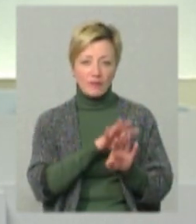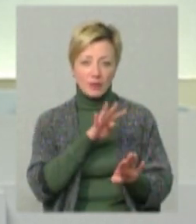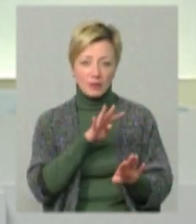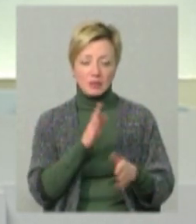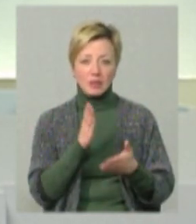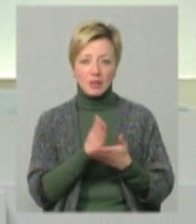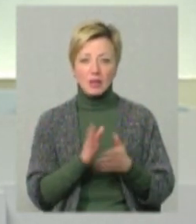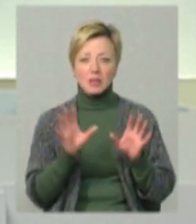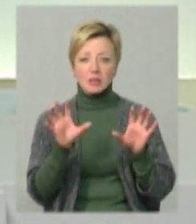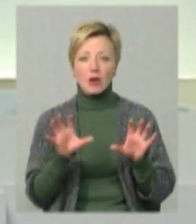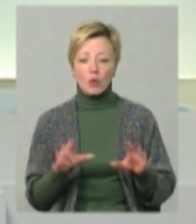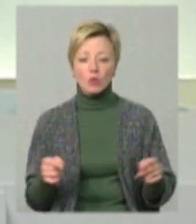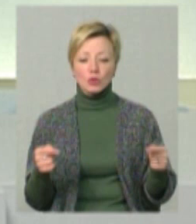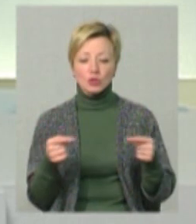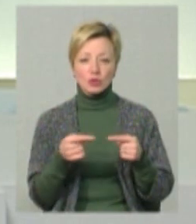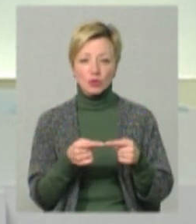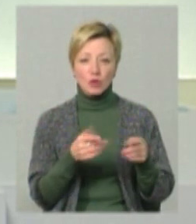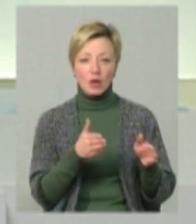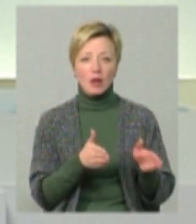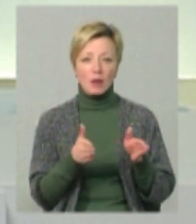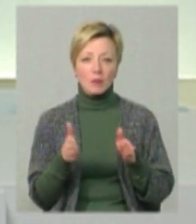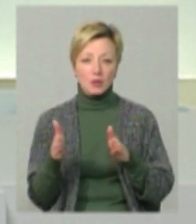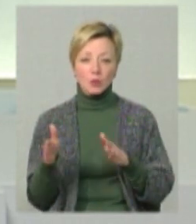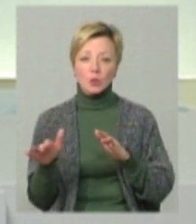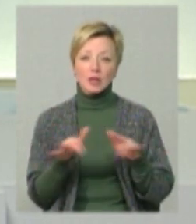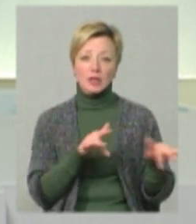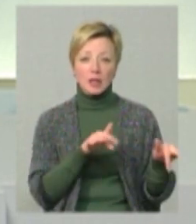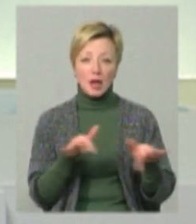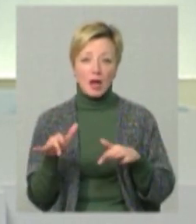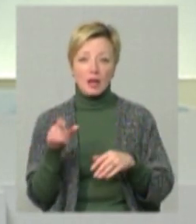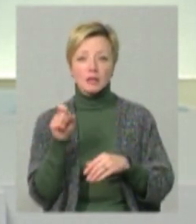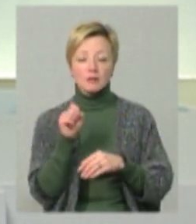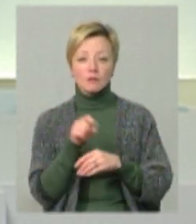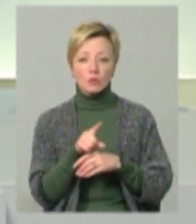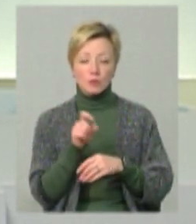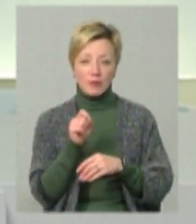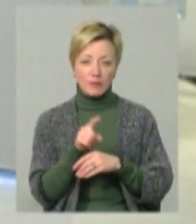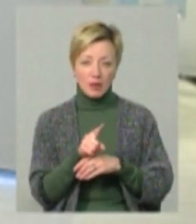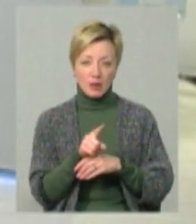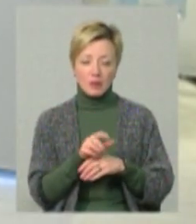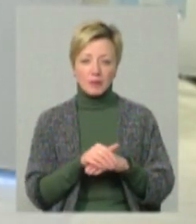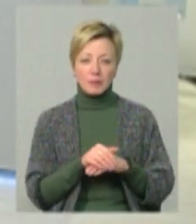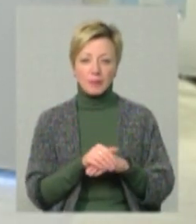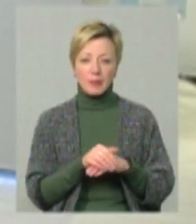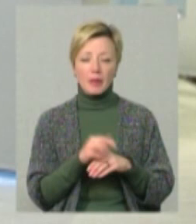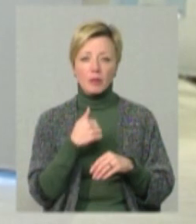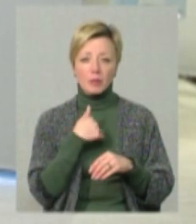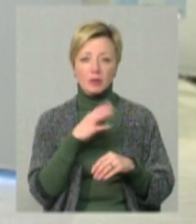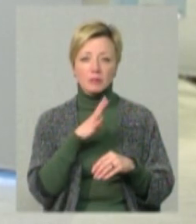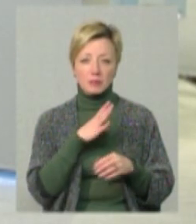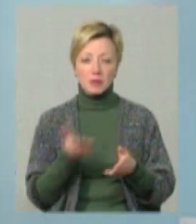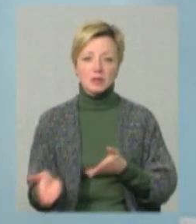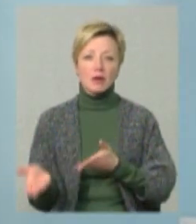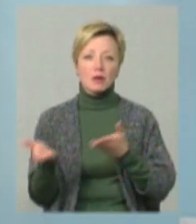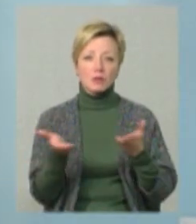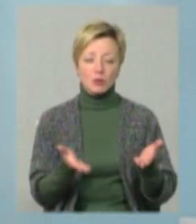є закон, який чітко регламентує і діяльність, і функції, і завдання. Ми запрошували до